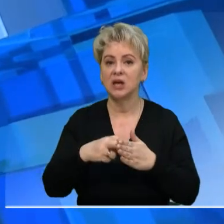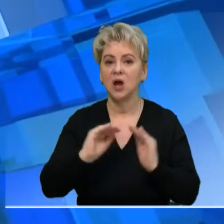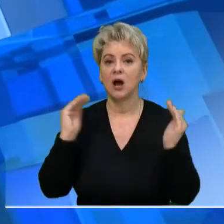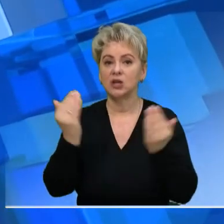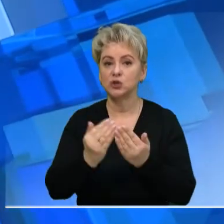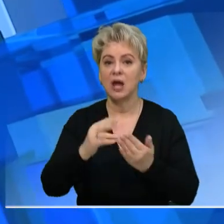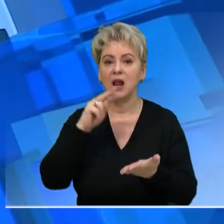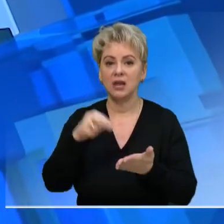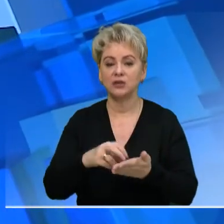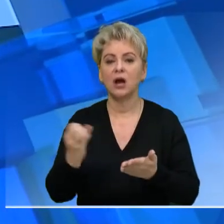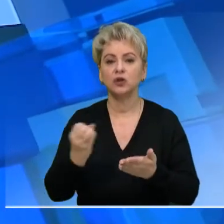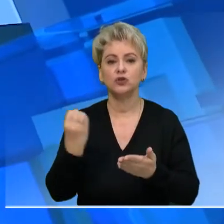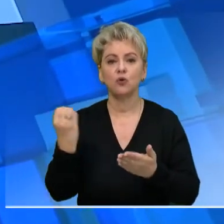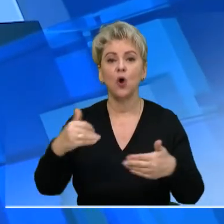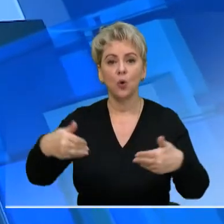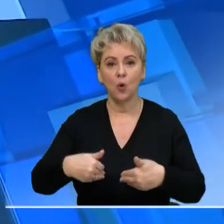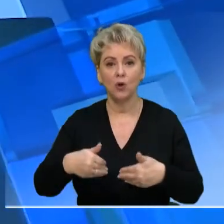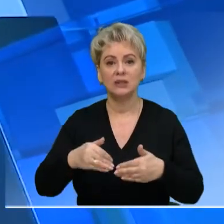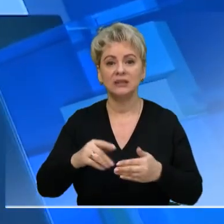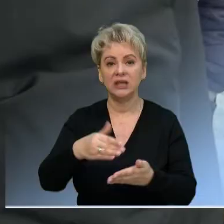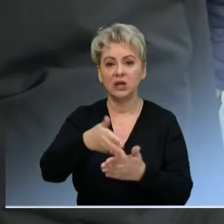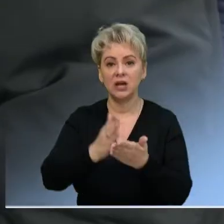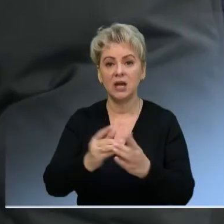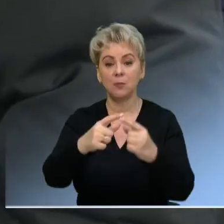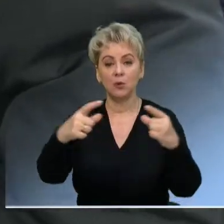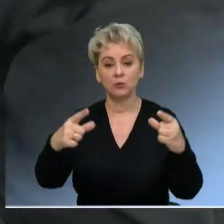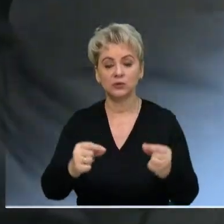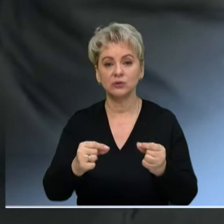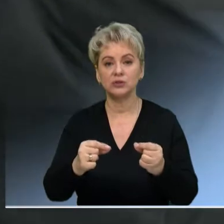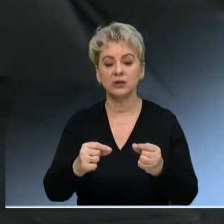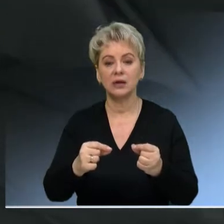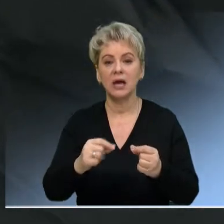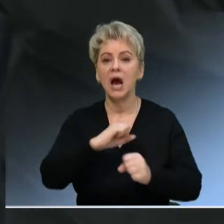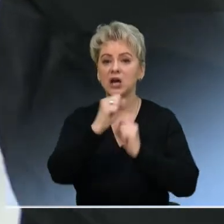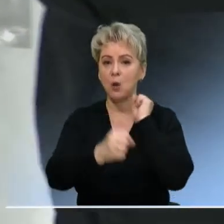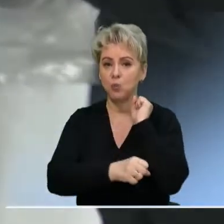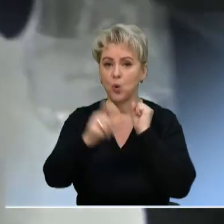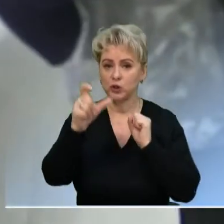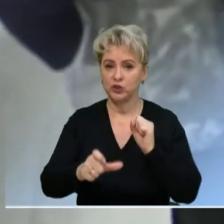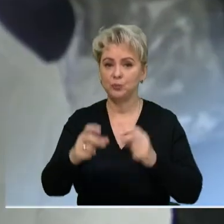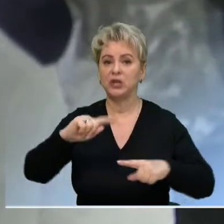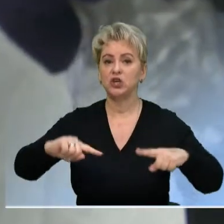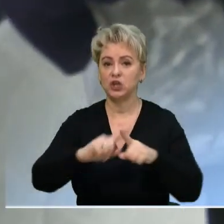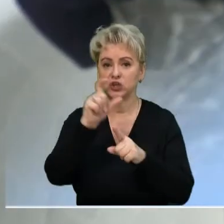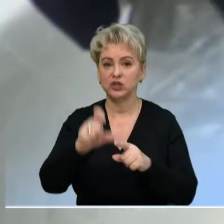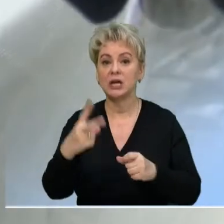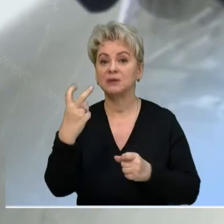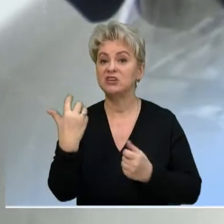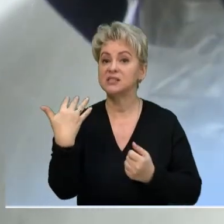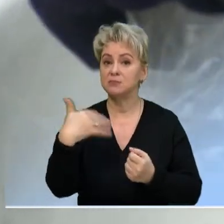Ленинграда, как и еще два – голод и паек блокадного хлеба. Рабочим и инженерам, я думаю,